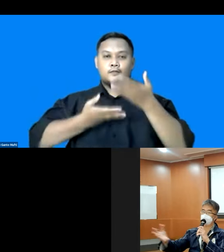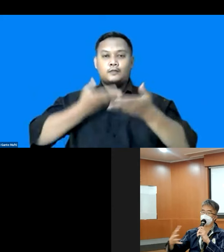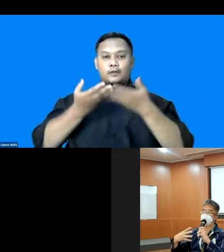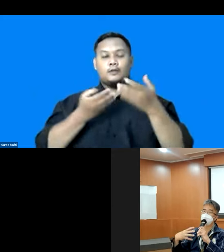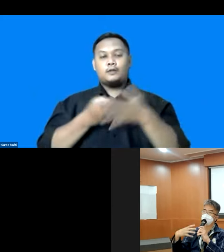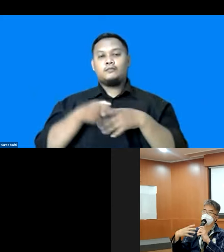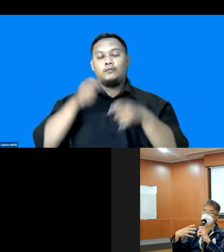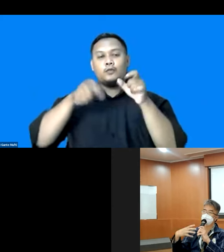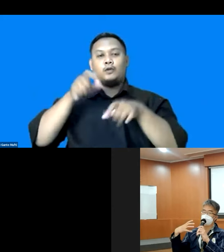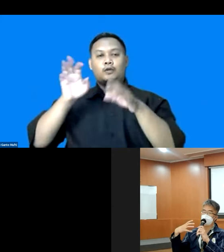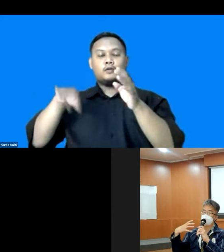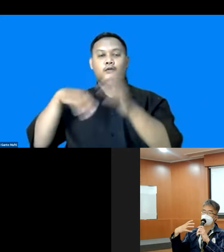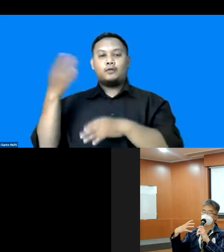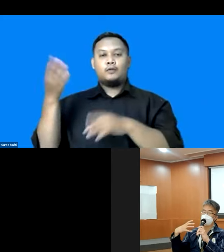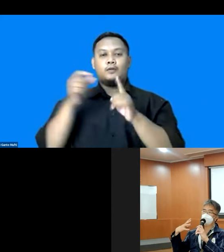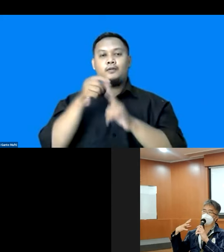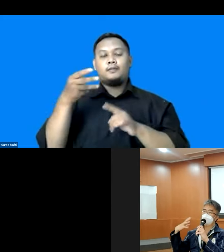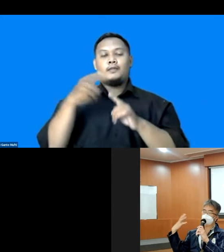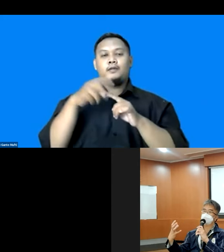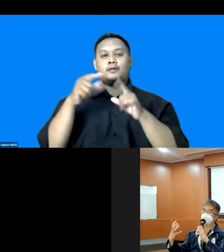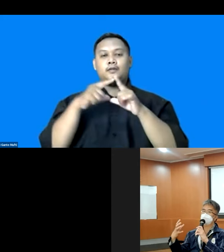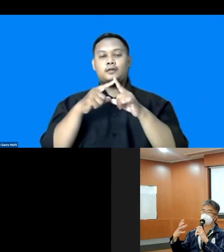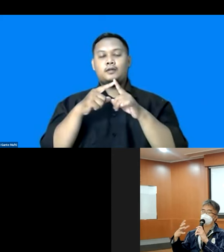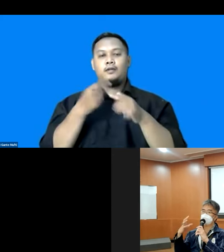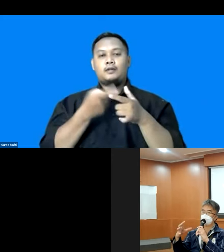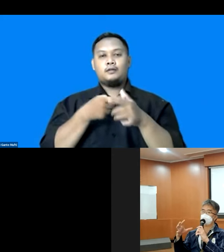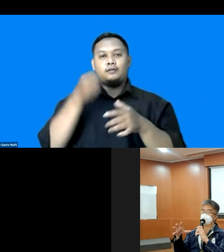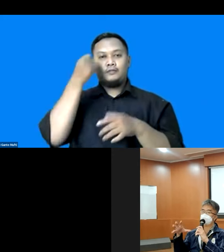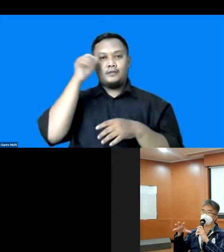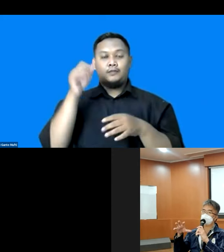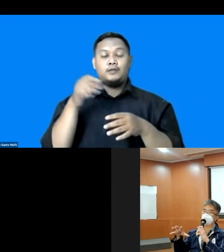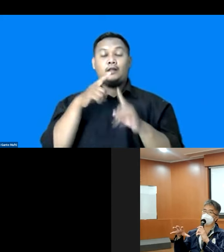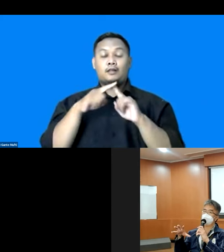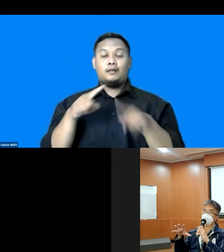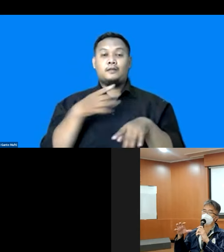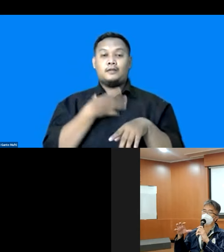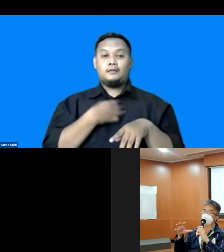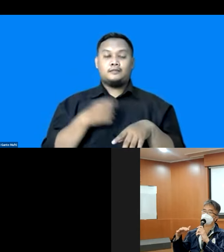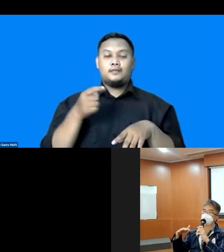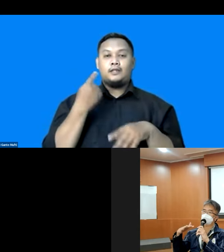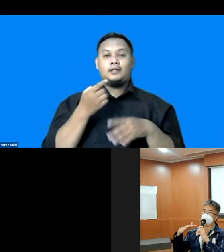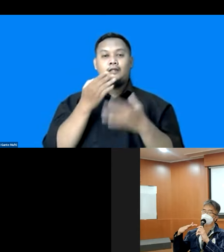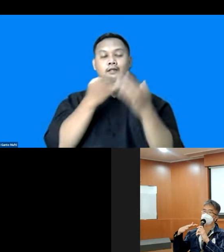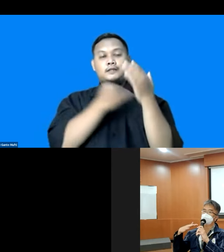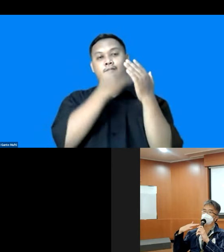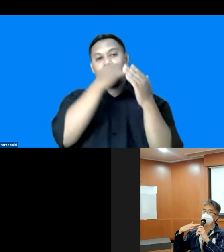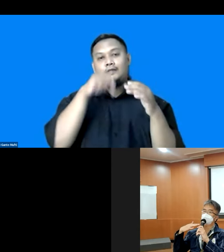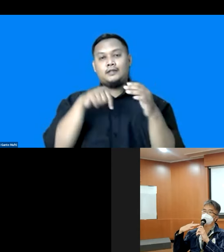di luar Petra atau di luar kampus. Sayangnya memang semester ini kami belum bisa